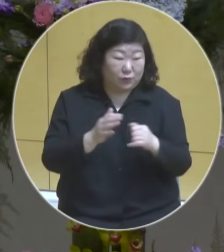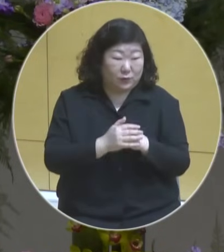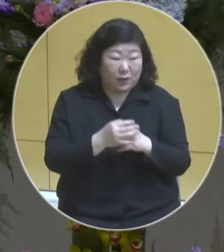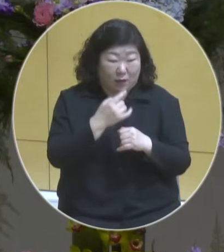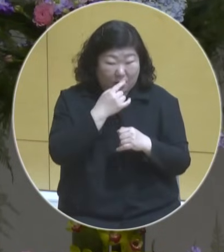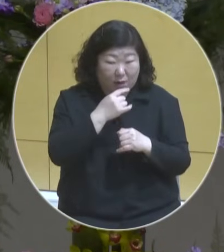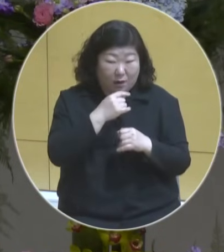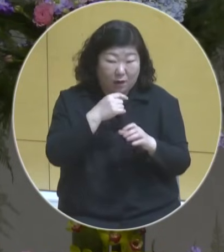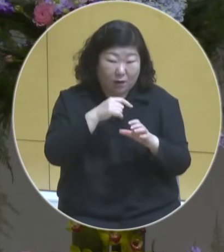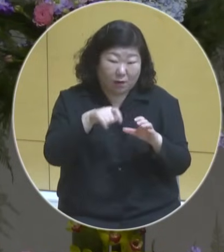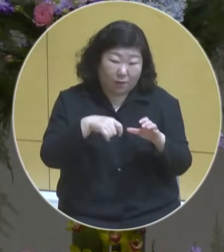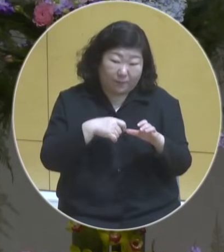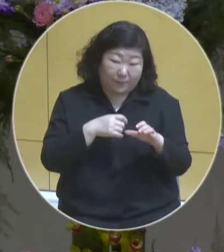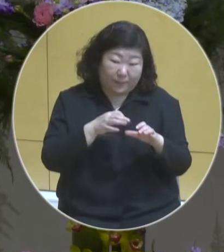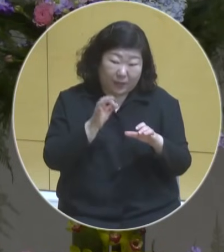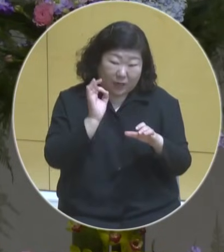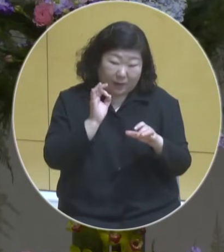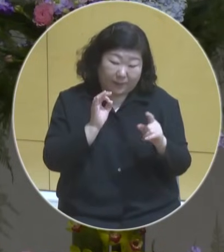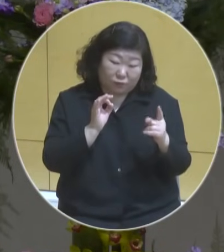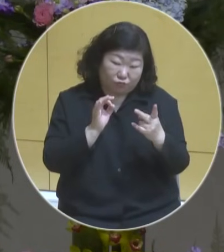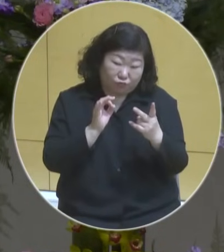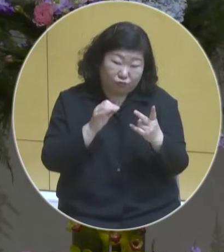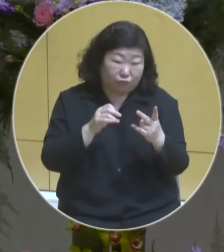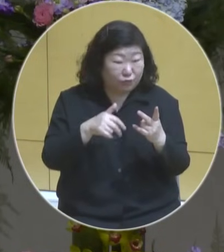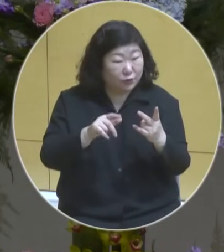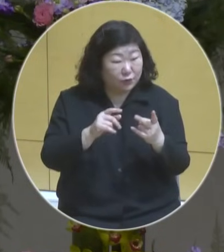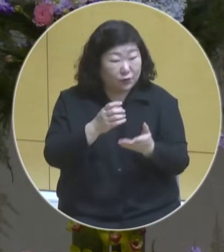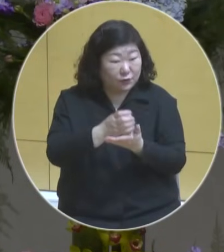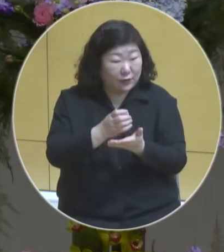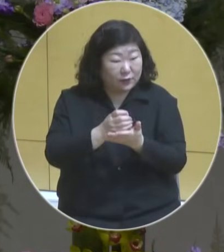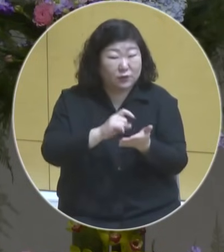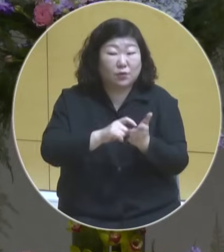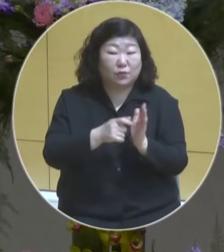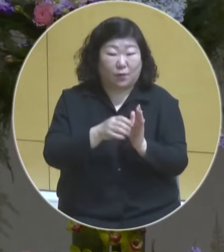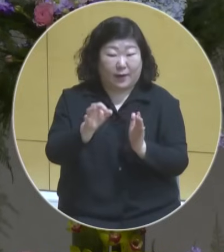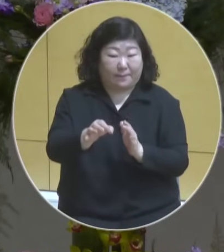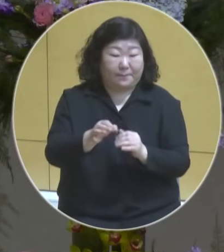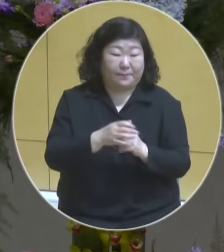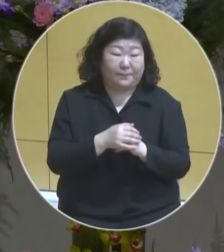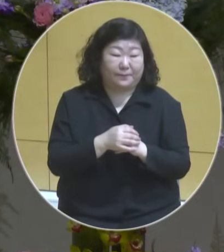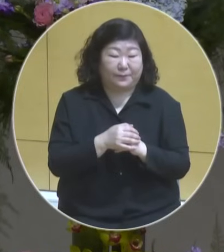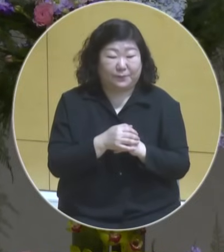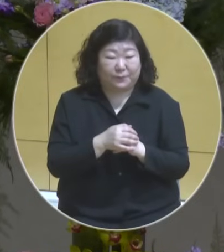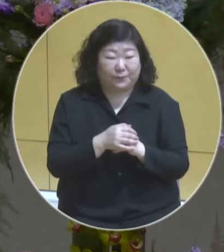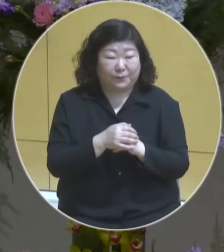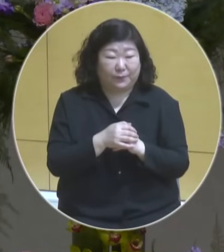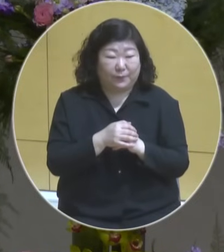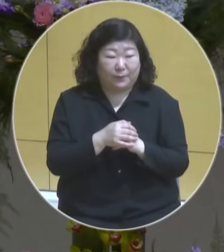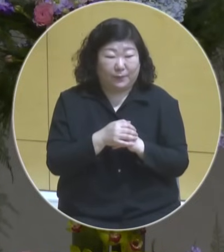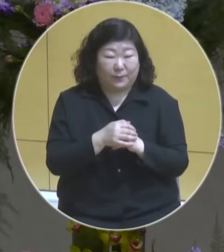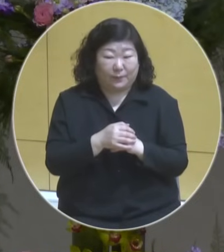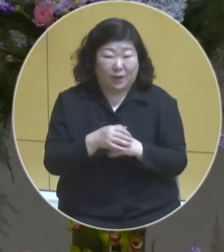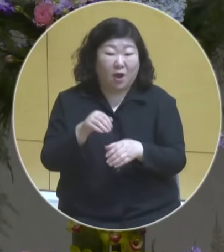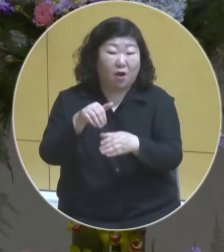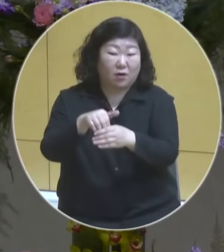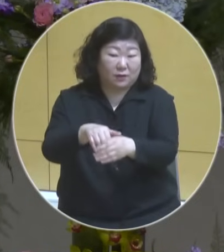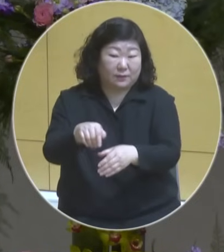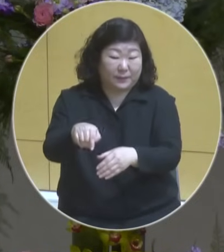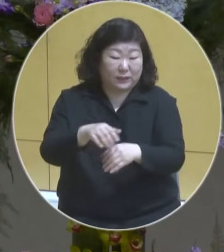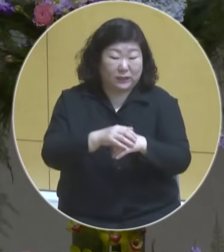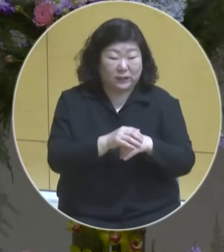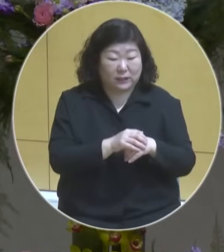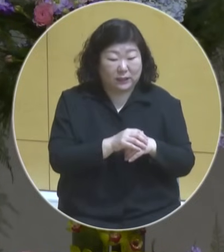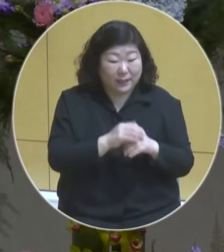커피 한 두 잔 정도 되죠 두 잔 그것이 쩌면 자하는 아이의 인생을 바꿀 수 있다